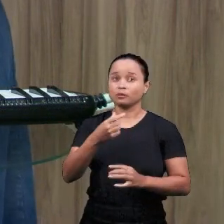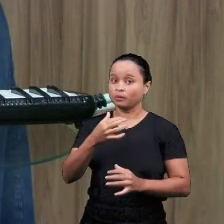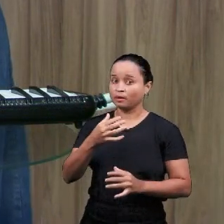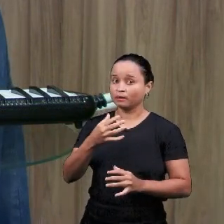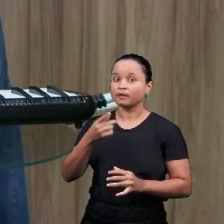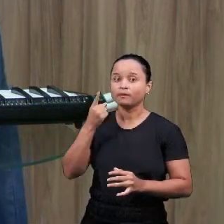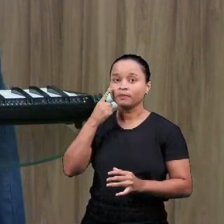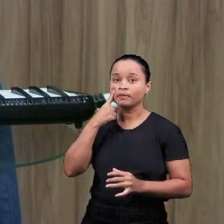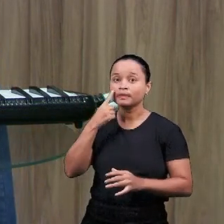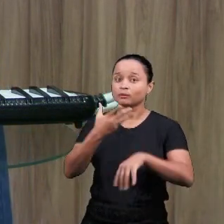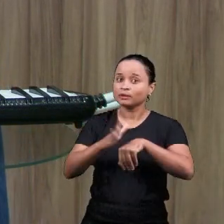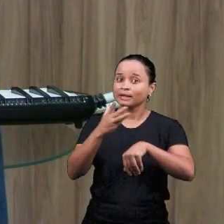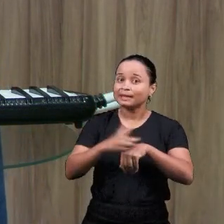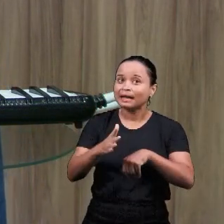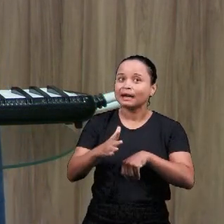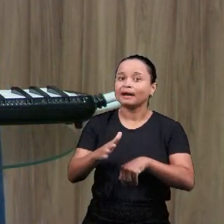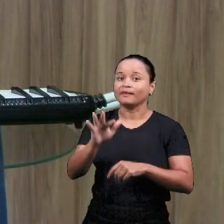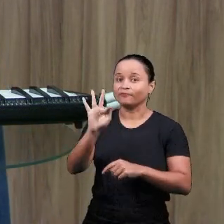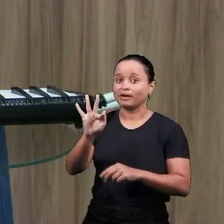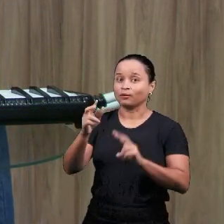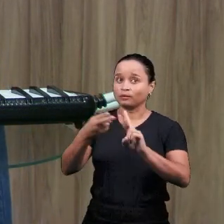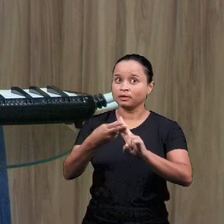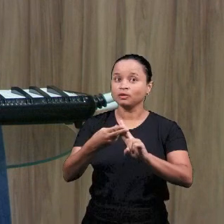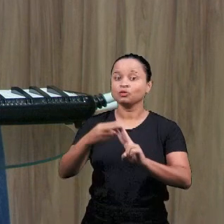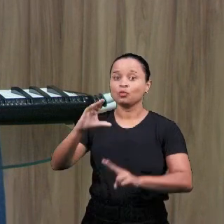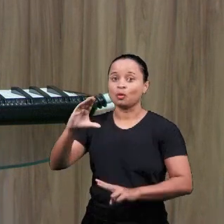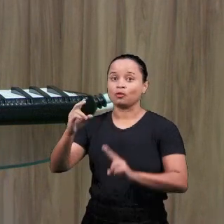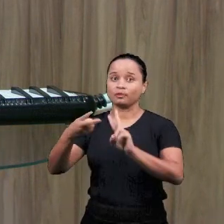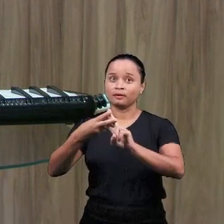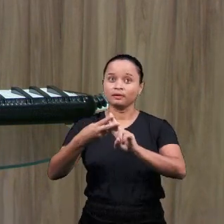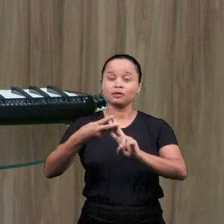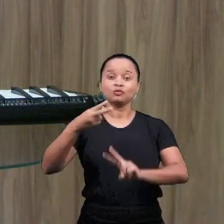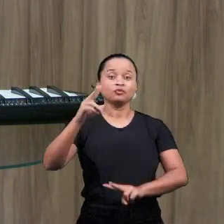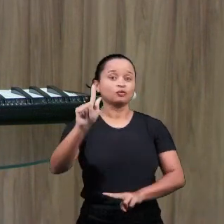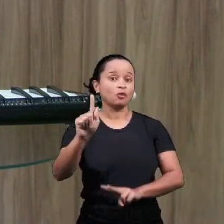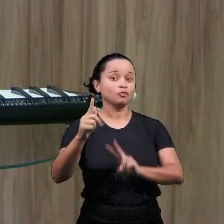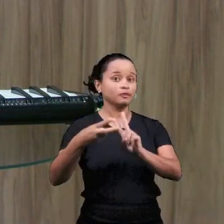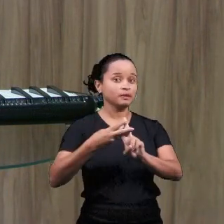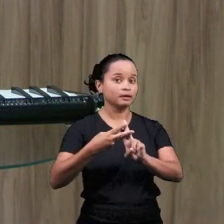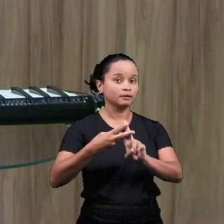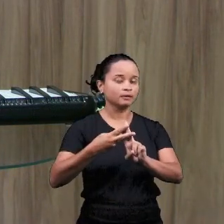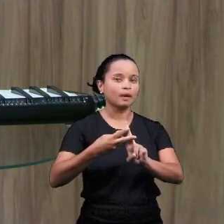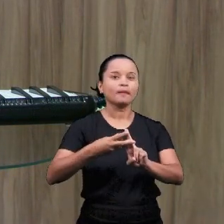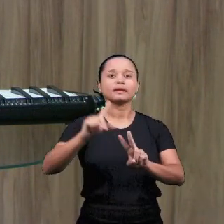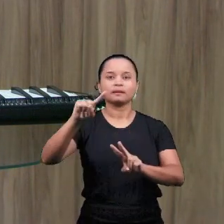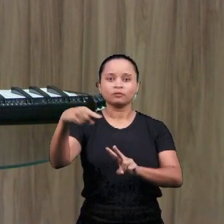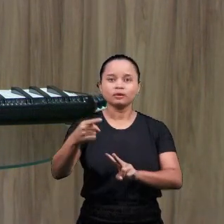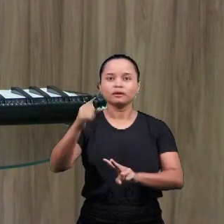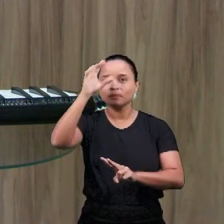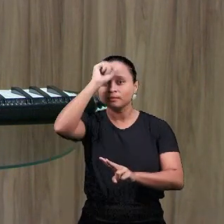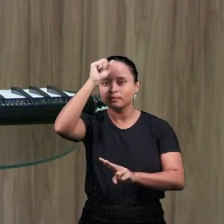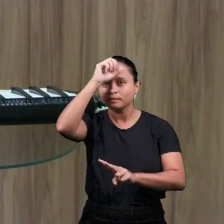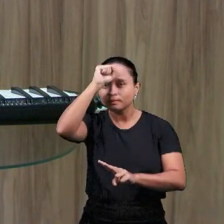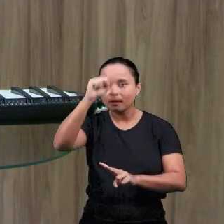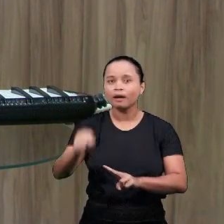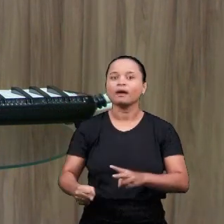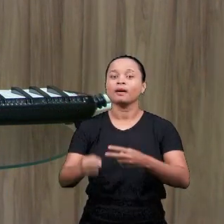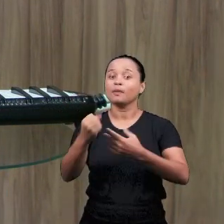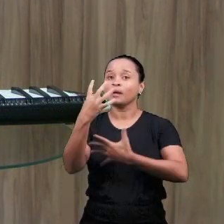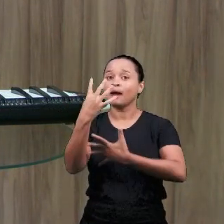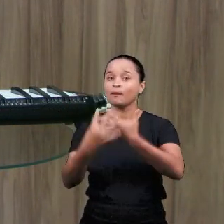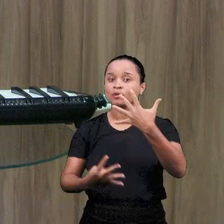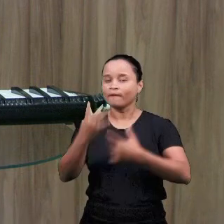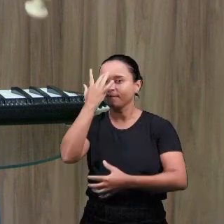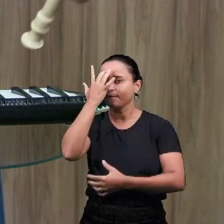do, sol et dièse, afin que la prochaine étude, nous puissions connaître la partition simplifiée. Amen.